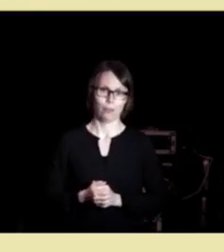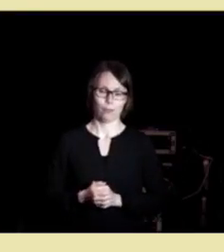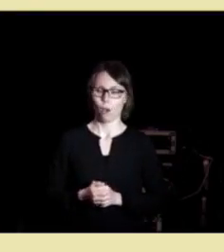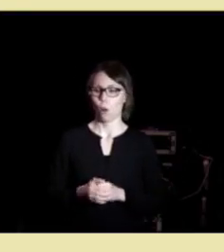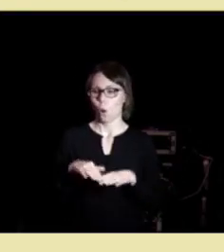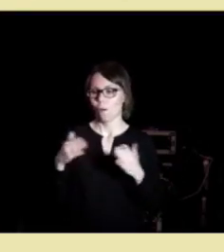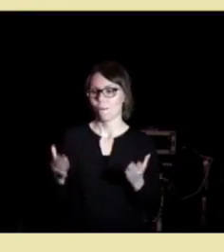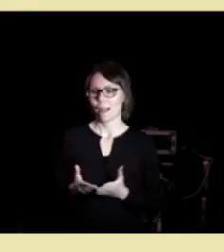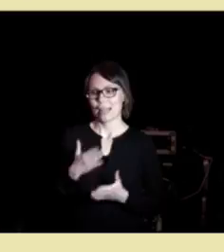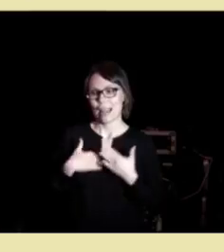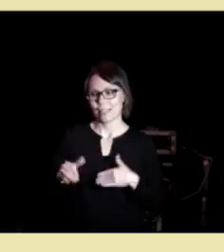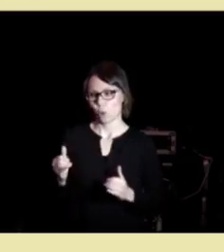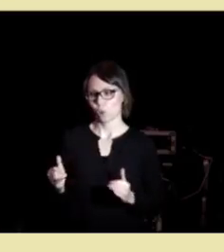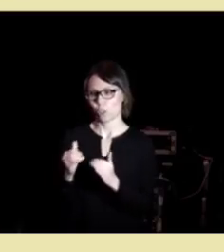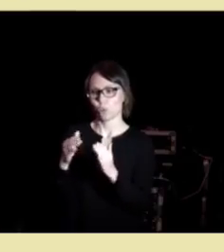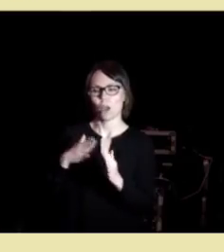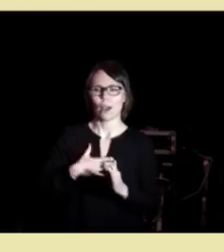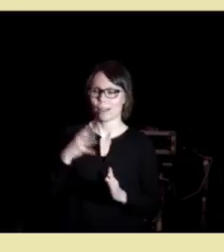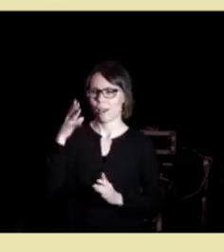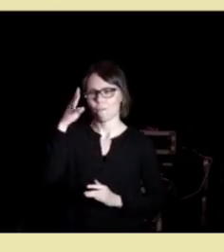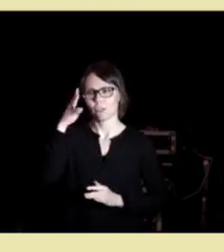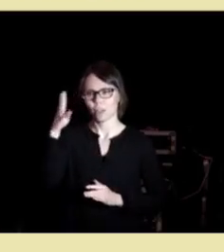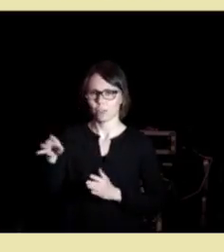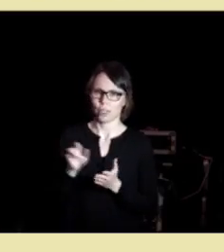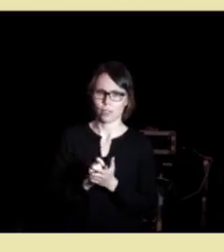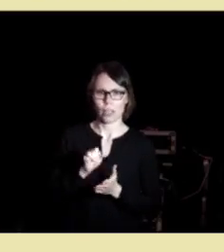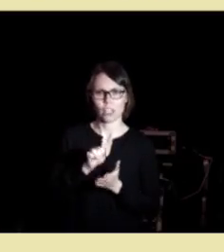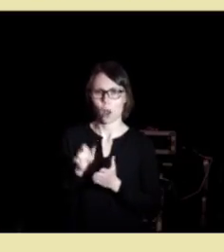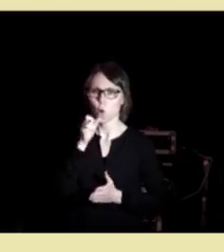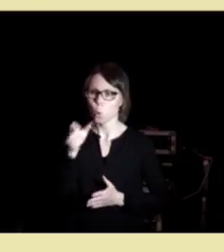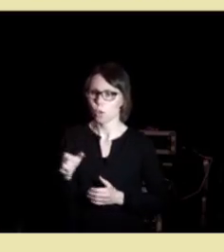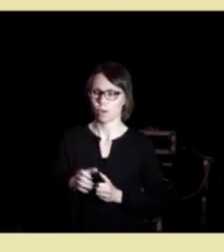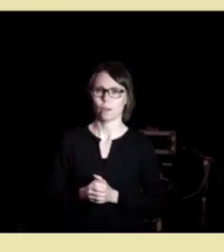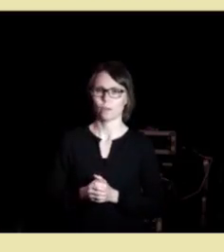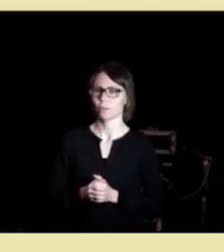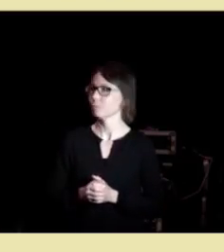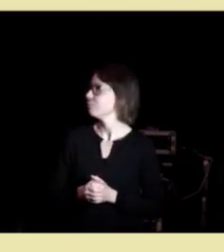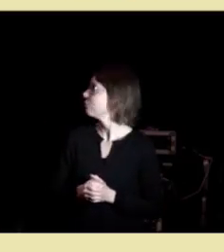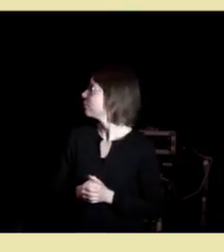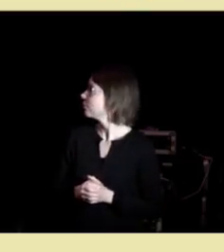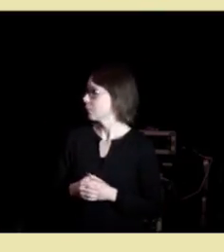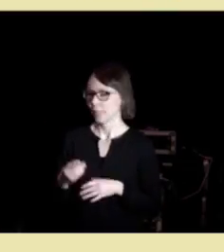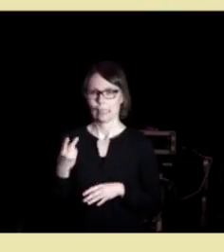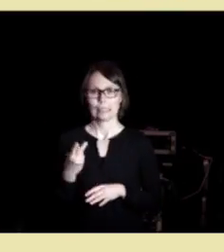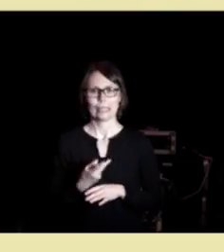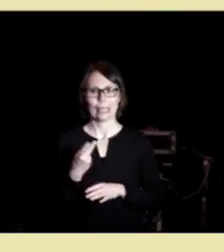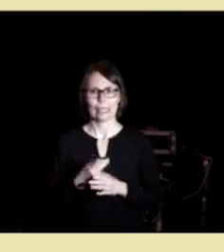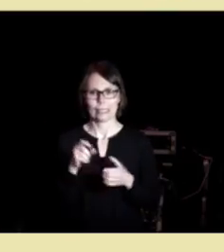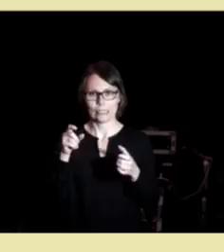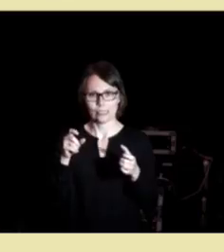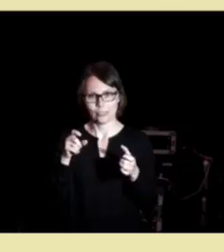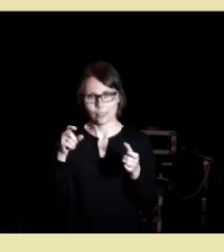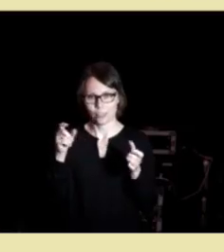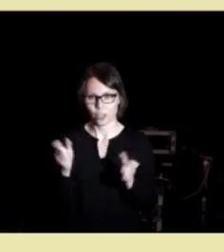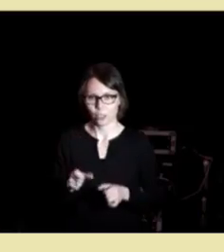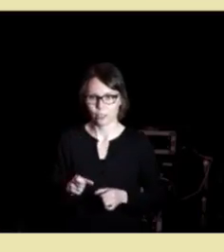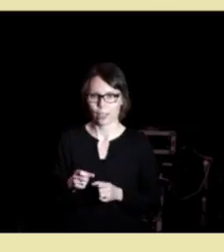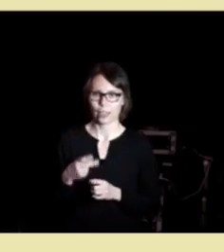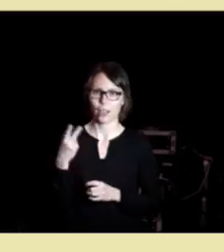Verdens helseorganisasjon har et fantastisk slogan i forhold til dette: a second chance in the second